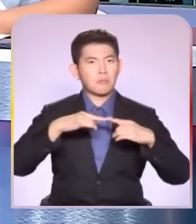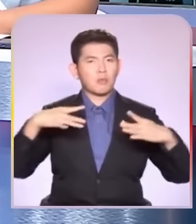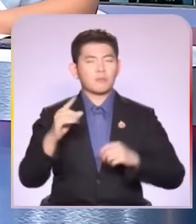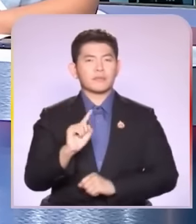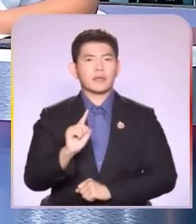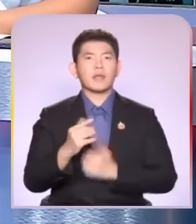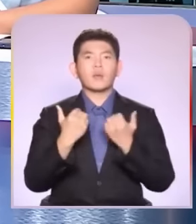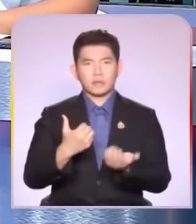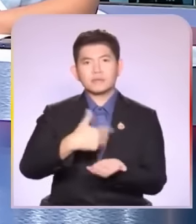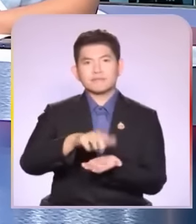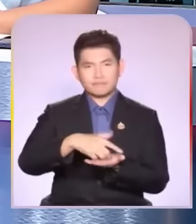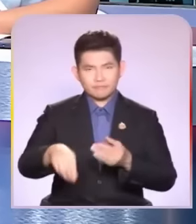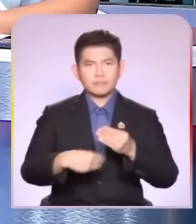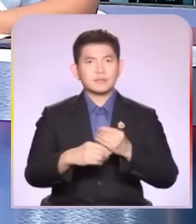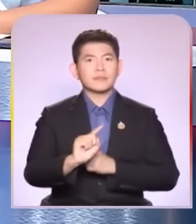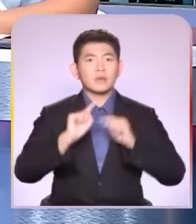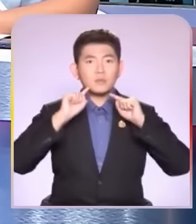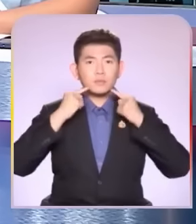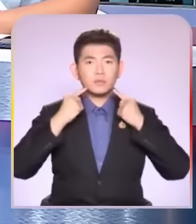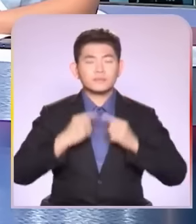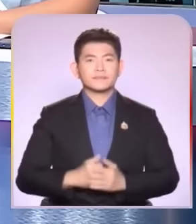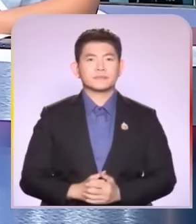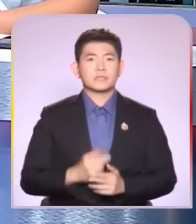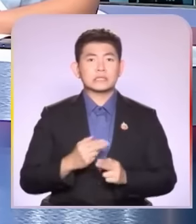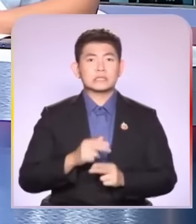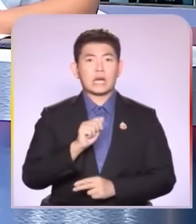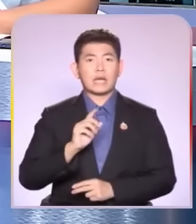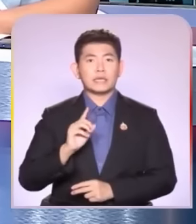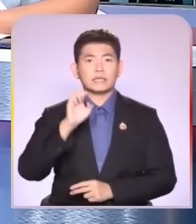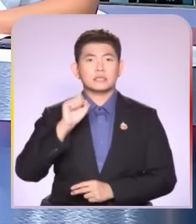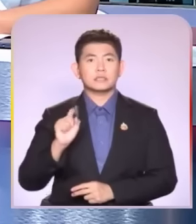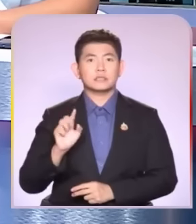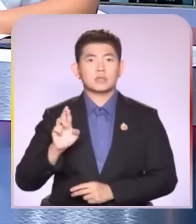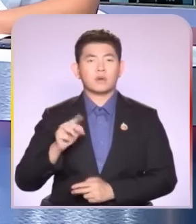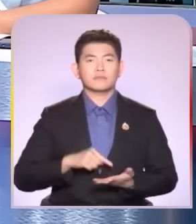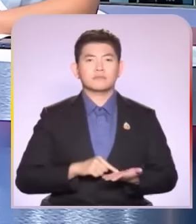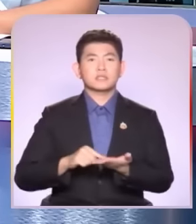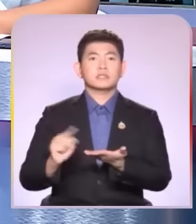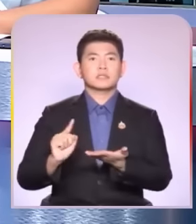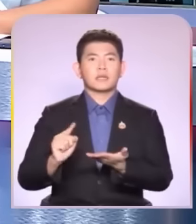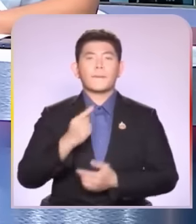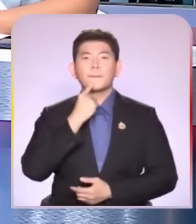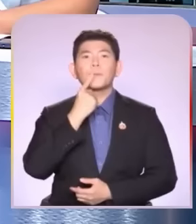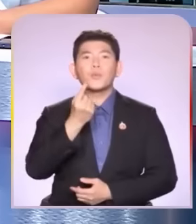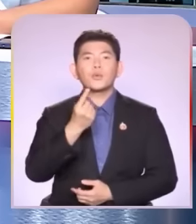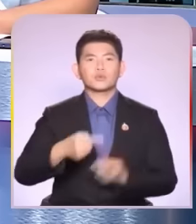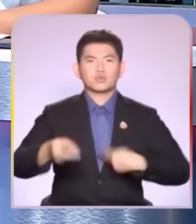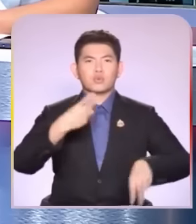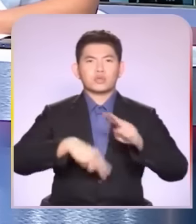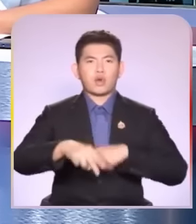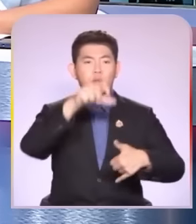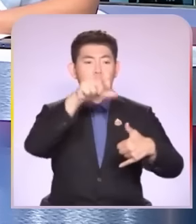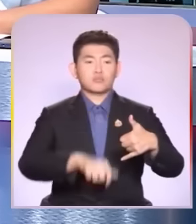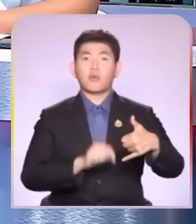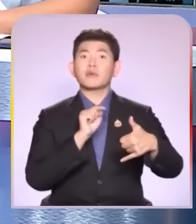ไรวันนี้มีความเคลื่อนไหวเพิ่มเติมคุณปุ้มว่าไง ทางด้านคุณอดิศรเพียงเกตนะคะยื่นยติด้วยวาจาบอกต้องการให้ตรวจสอบตุลาการศาล